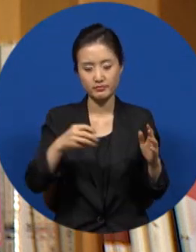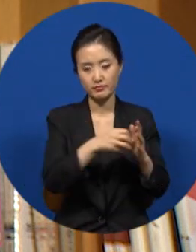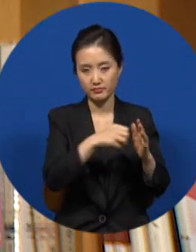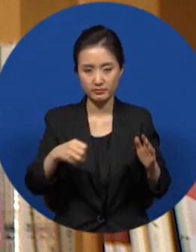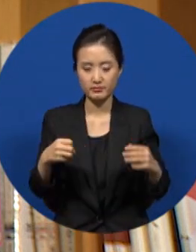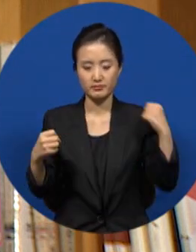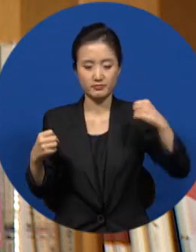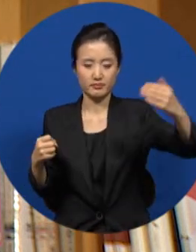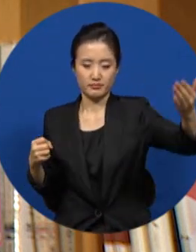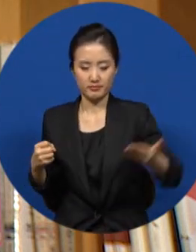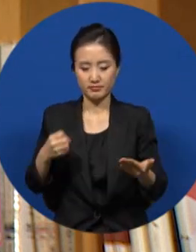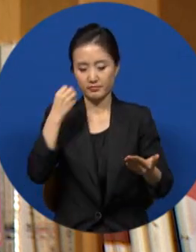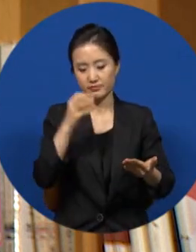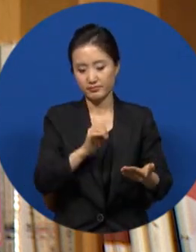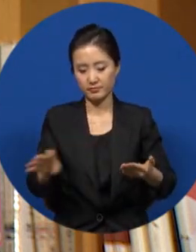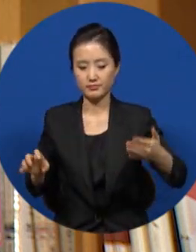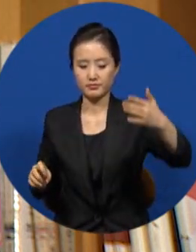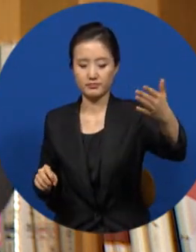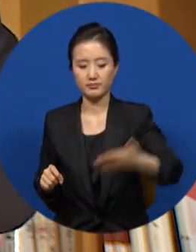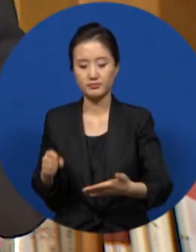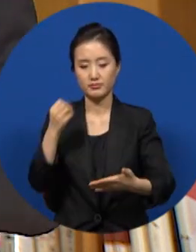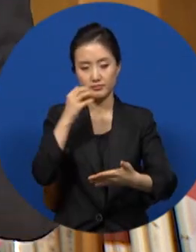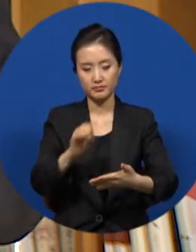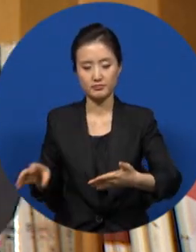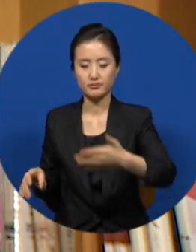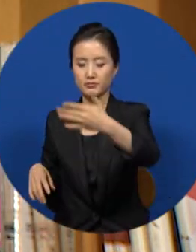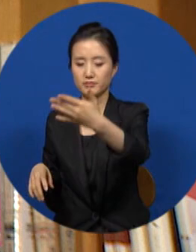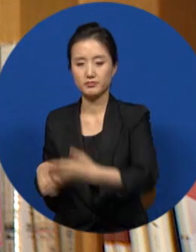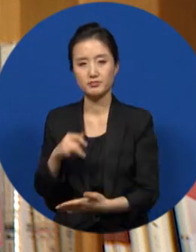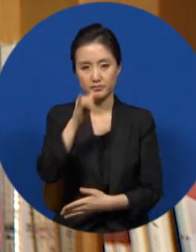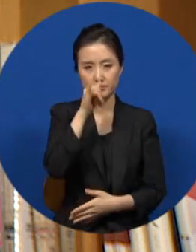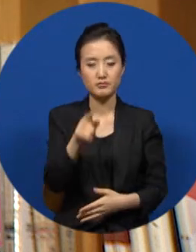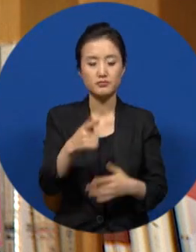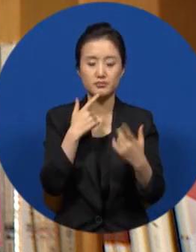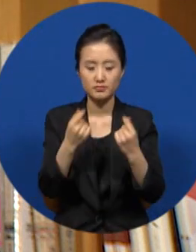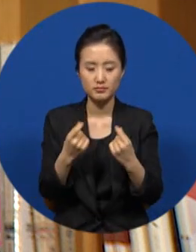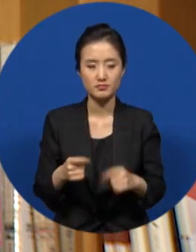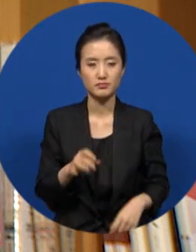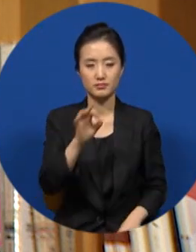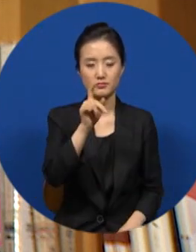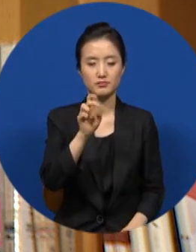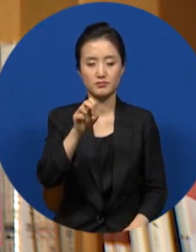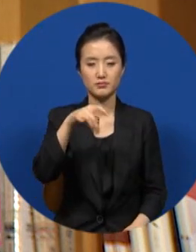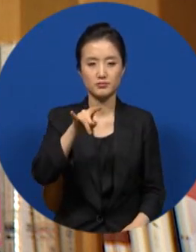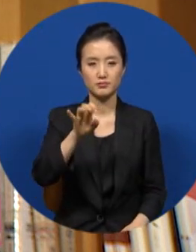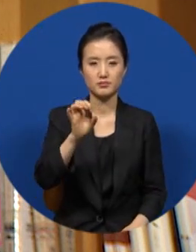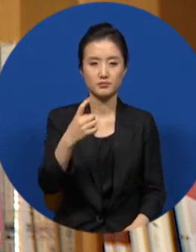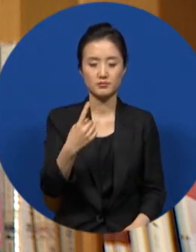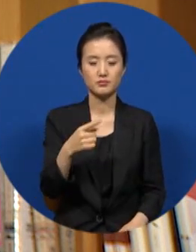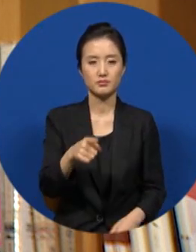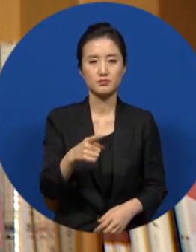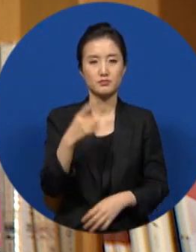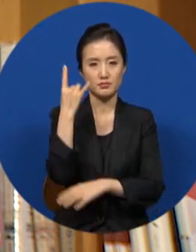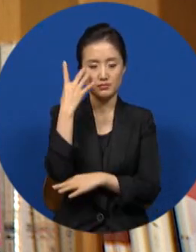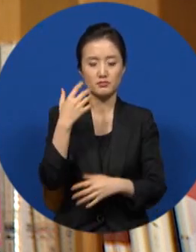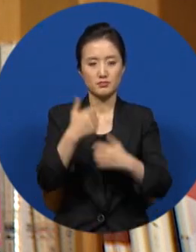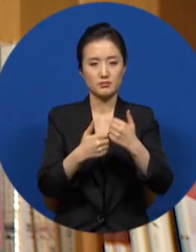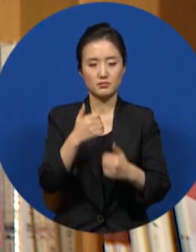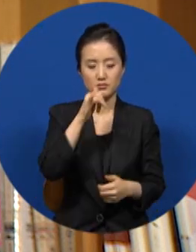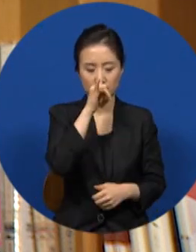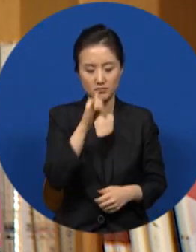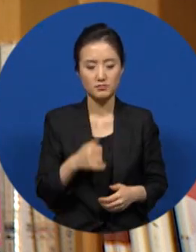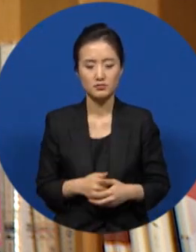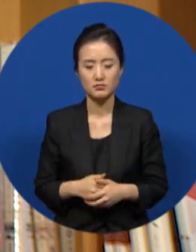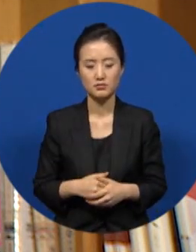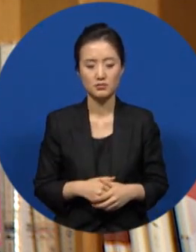동양에선 기운이라 불렀다. 기다 이거지. 자 그러면 우리가 암세포도 마찬가지입니다. 태생적으로 없는 거야. nothing인 건데 무언가 기운에 의해서 만들어진